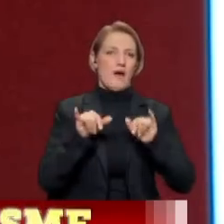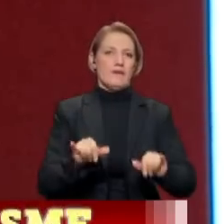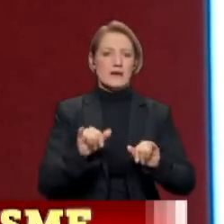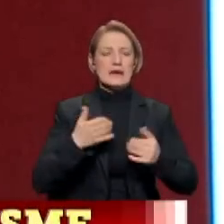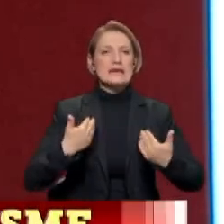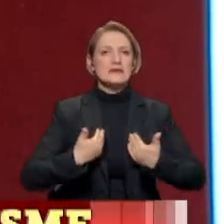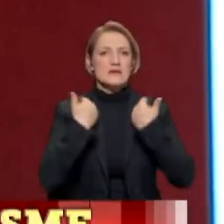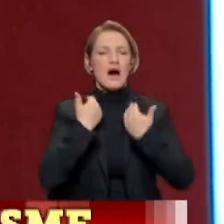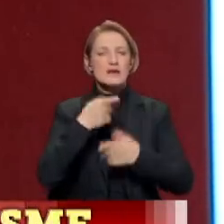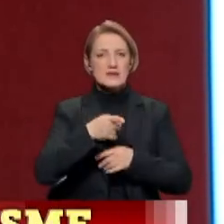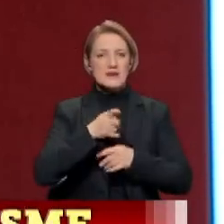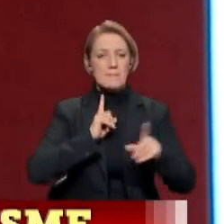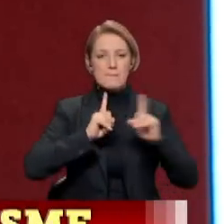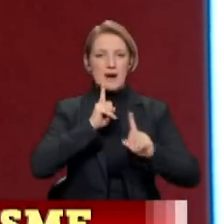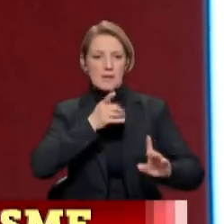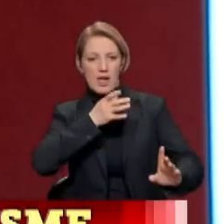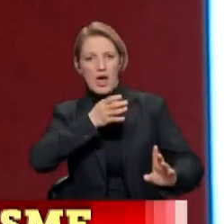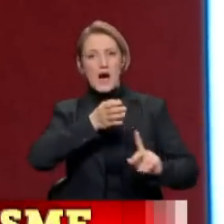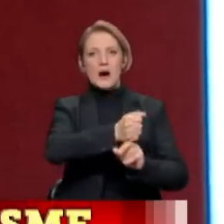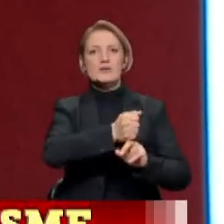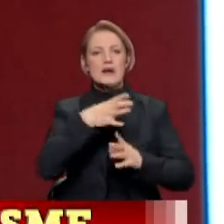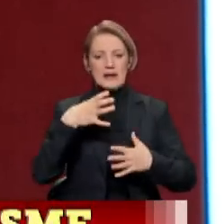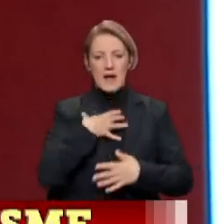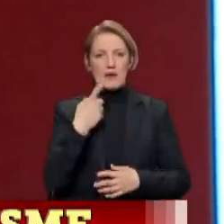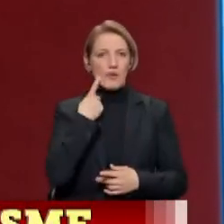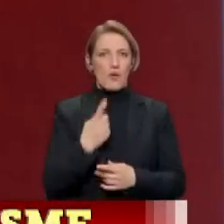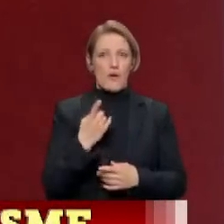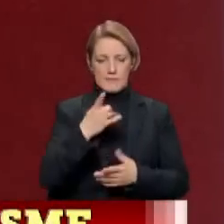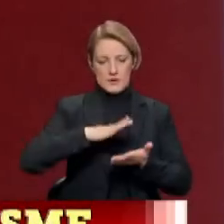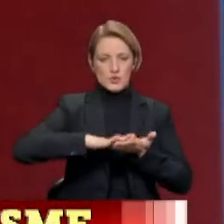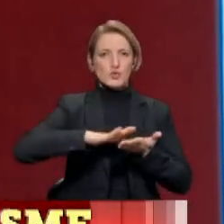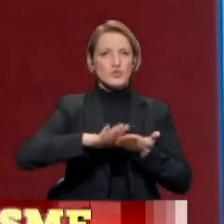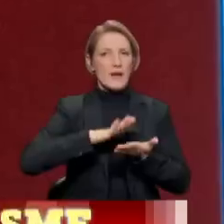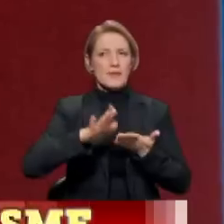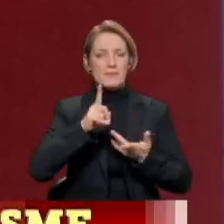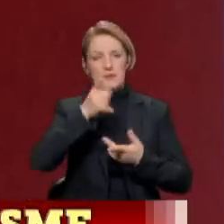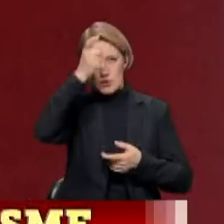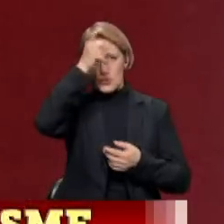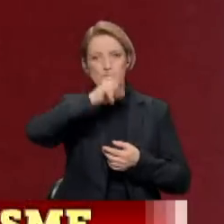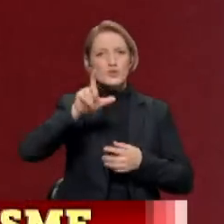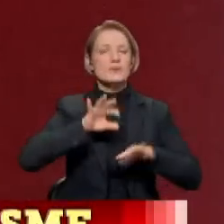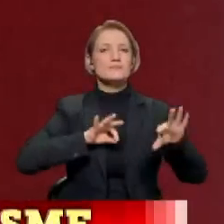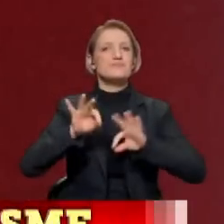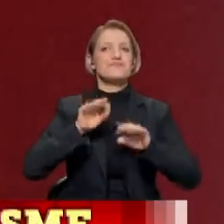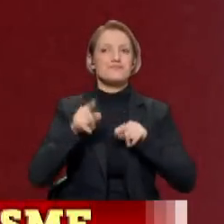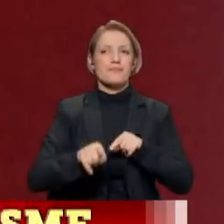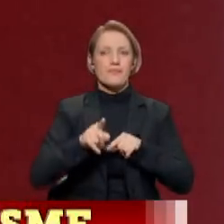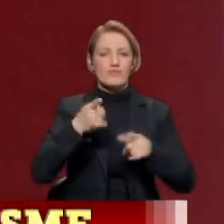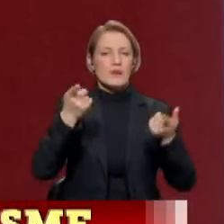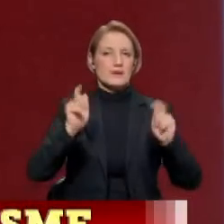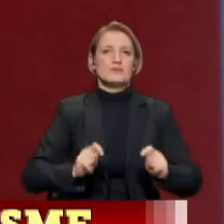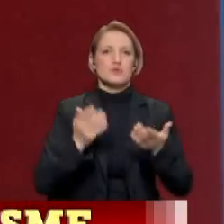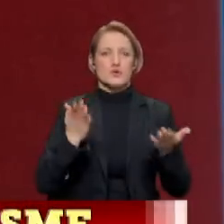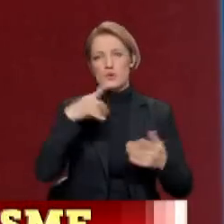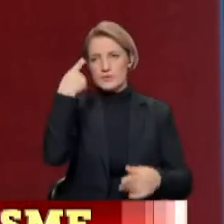Yargı, mahkemenin gırtlağına çökülmüş. Kendilerine göre bir düzen, düzenek, bir Türkiye tasavvuruyla bunlar